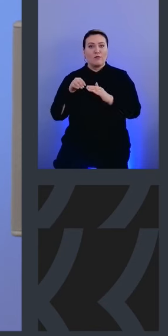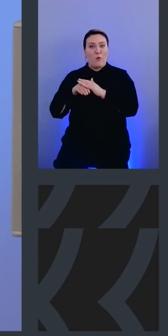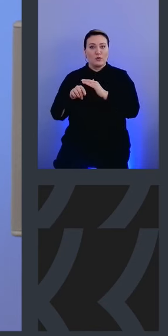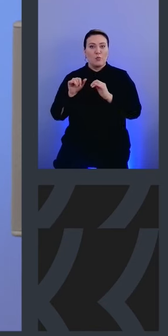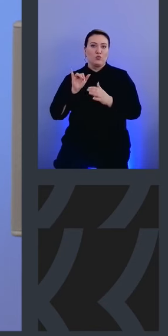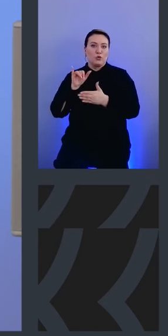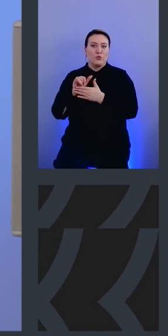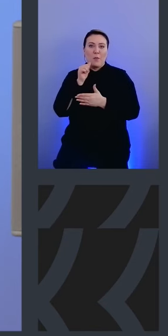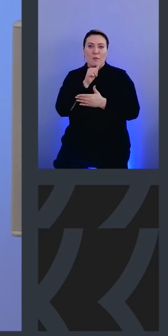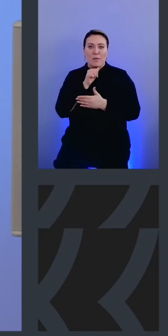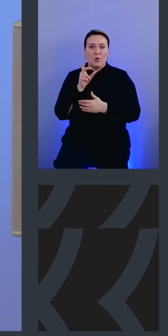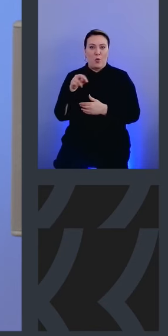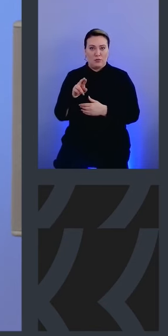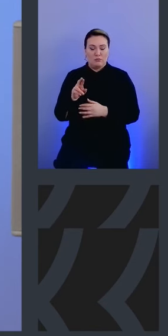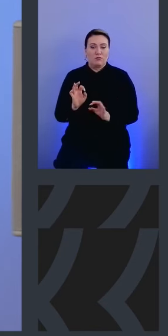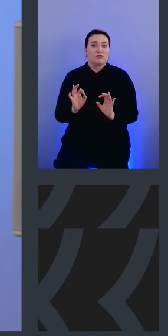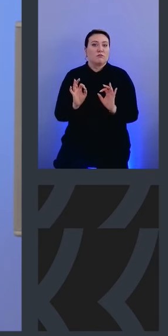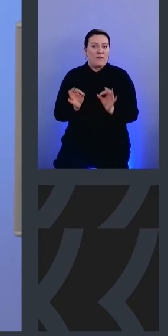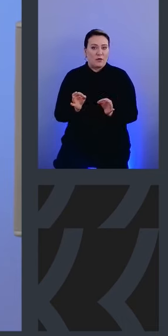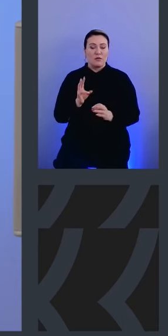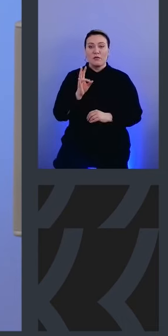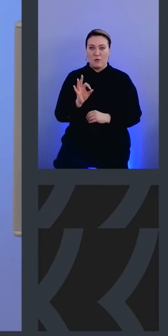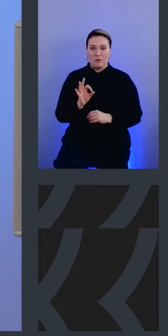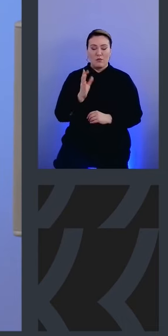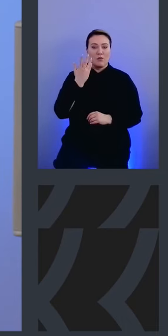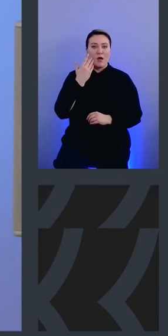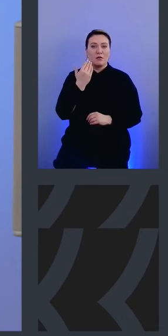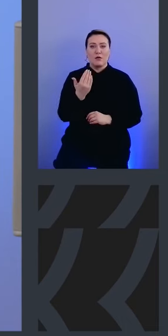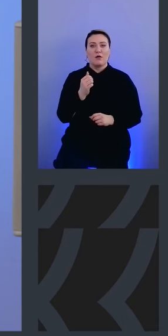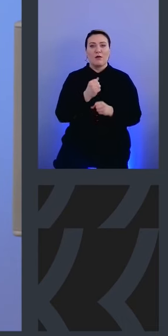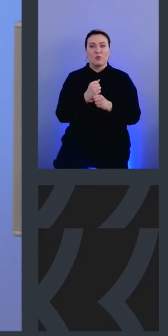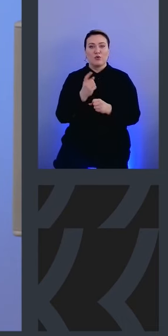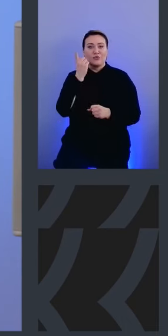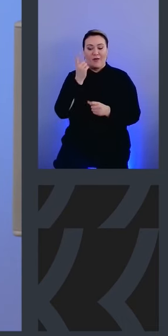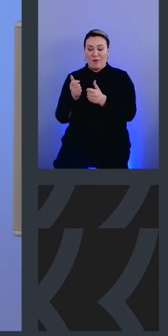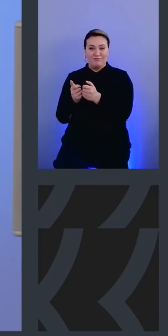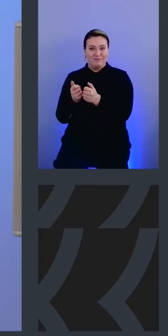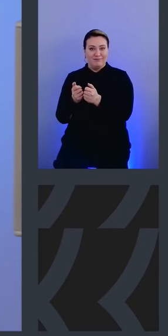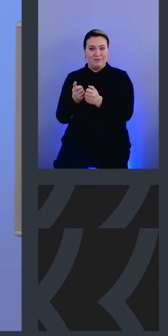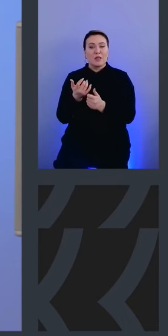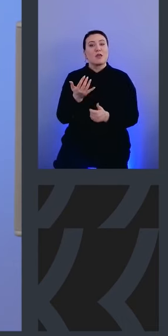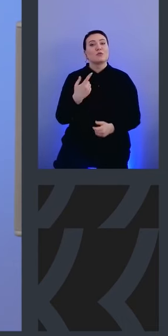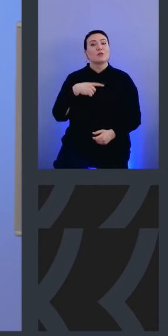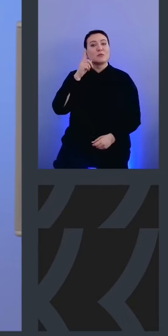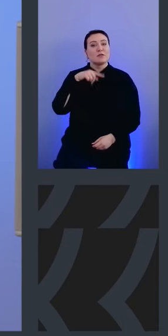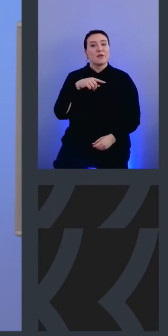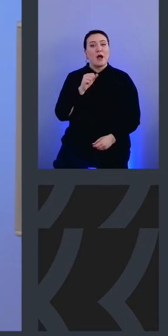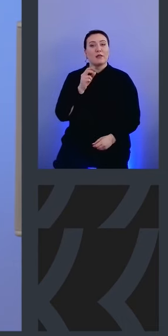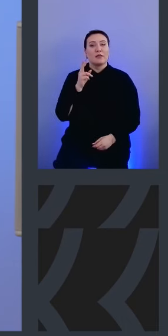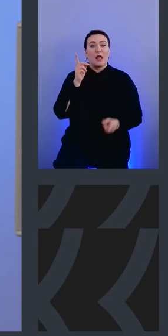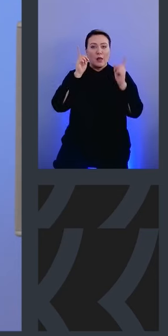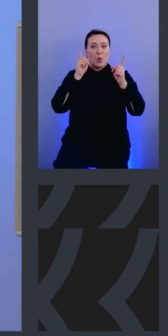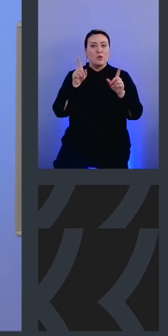будет установлен пин-код. Все верно. Но когда ты работаешь с телефона, насколько мне известно, Android